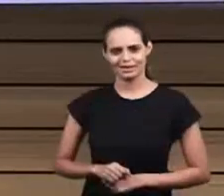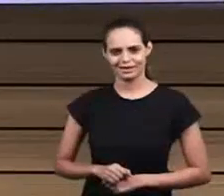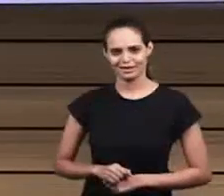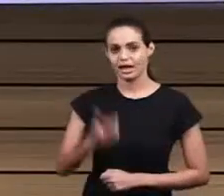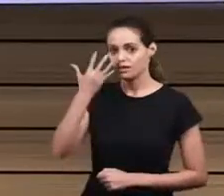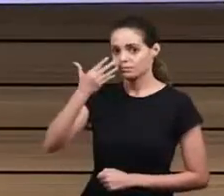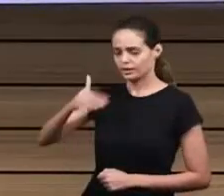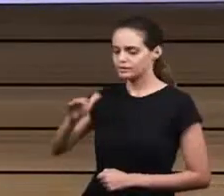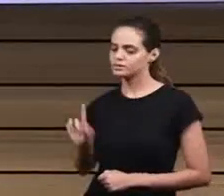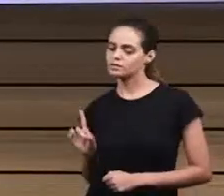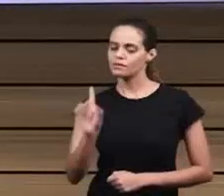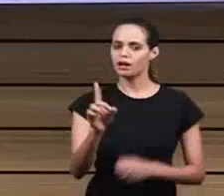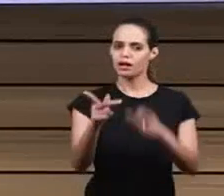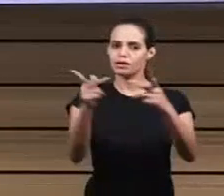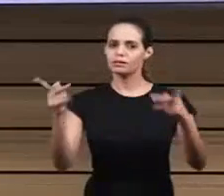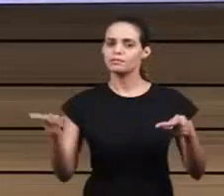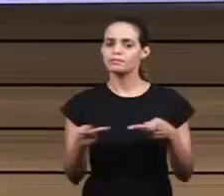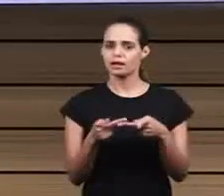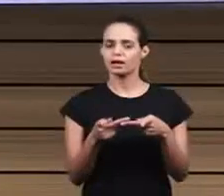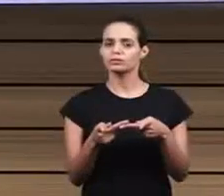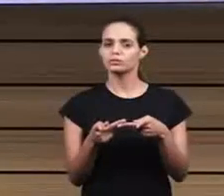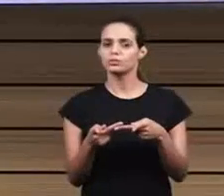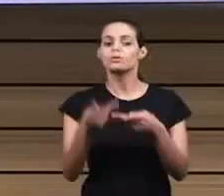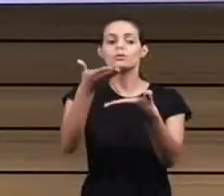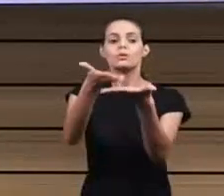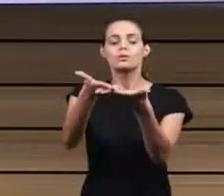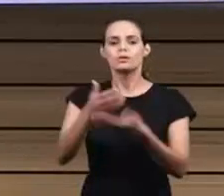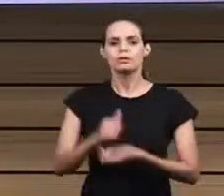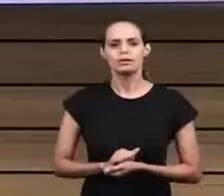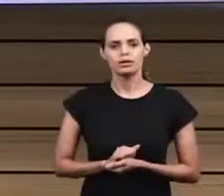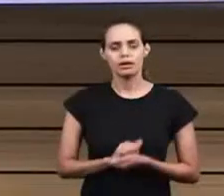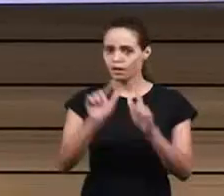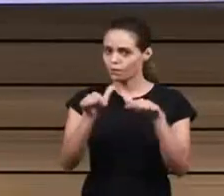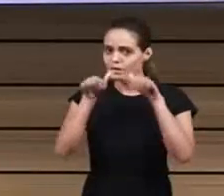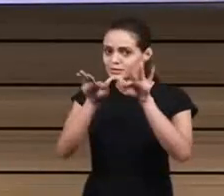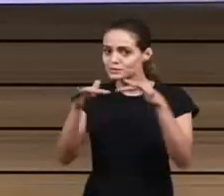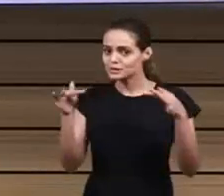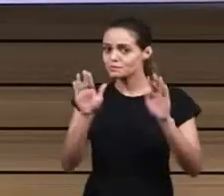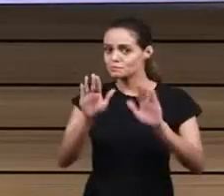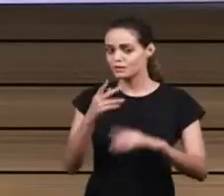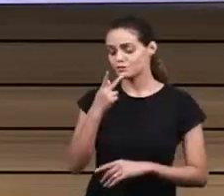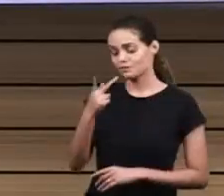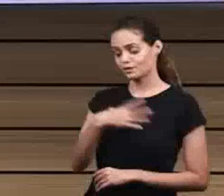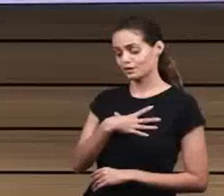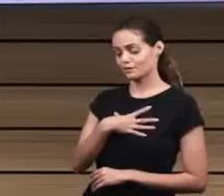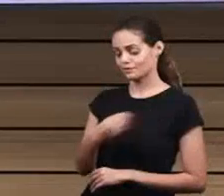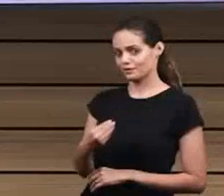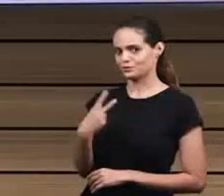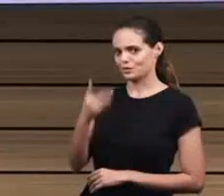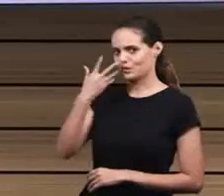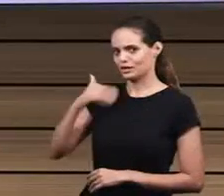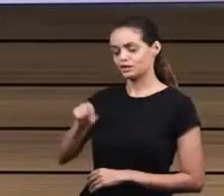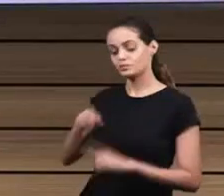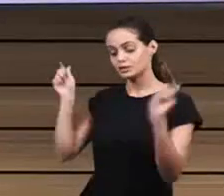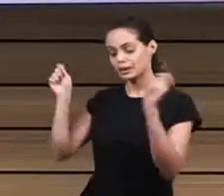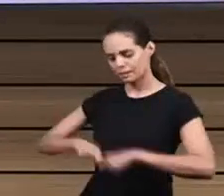ihr, mein Kind, ich glaube an dich. Wenn du sagst, lege deinen Teller in die Spüle, ist es etwas sehr Einfaches,